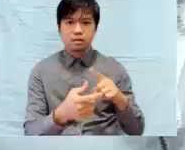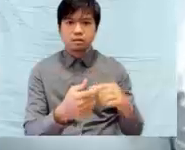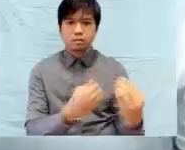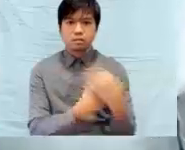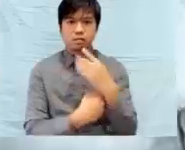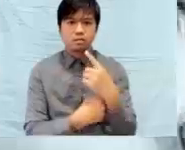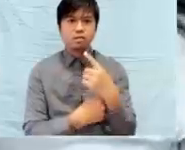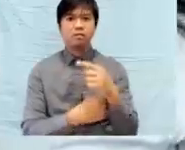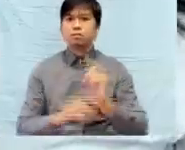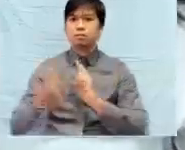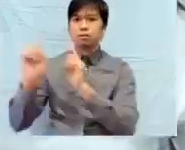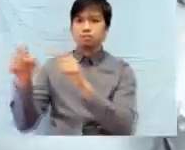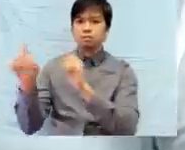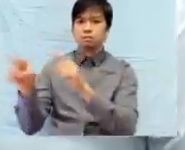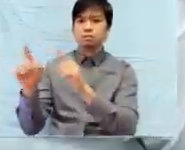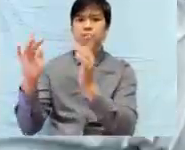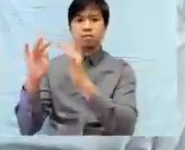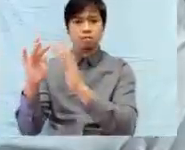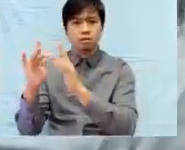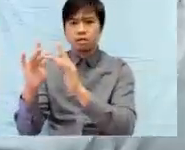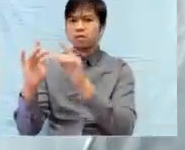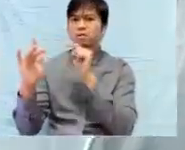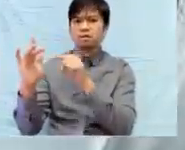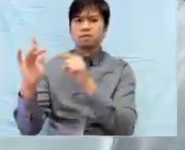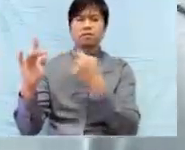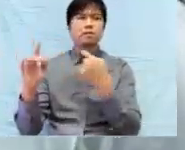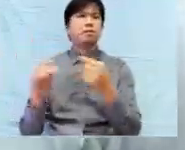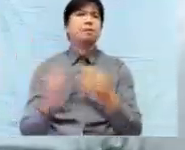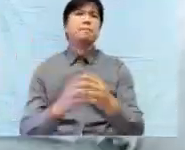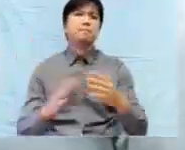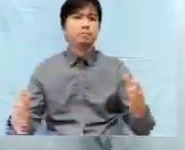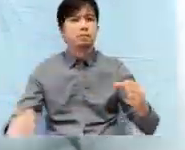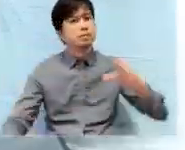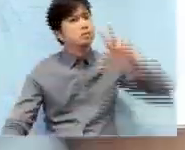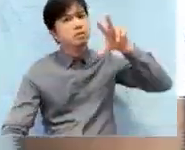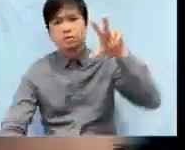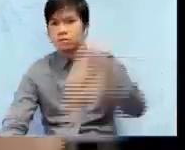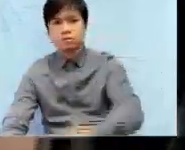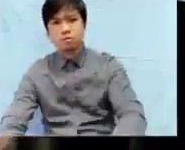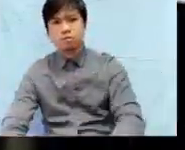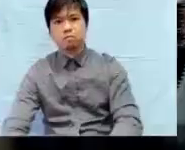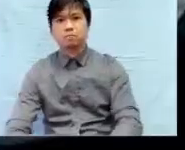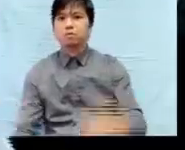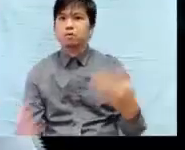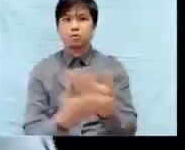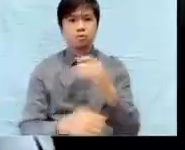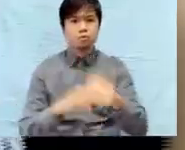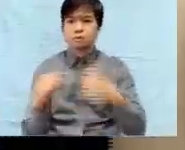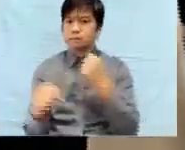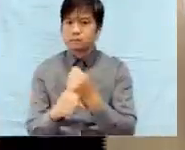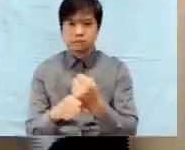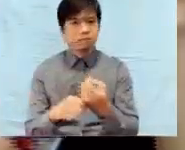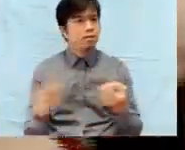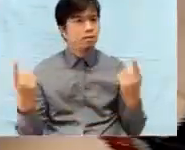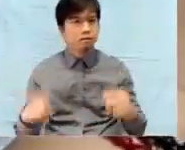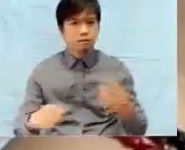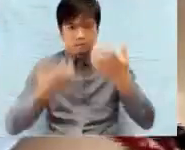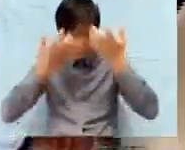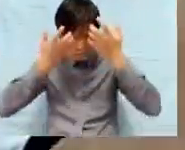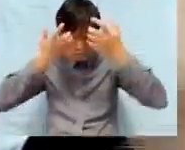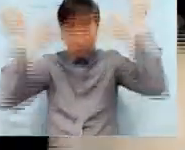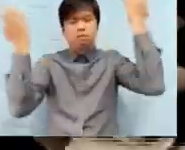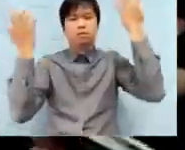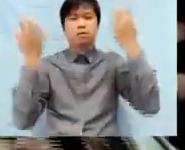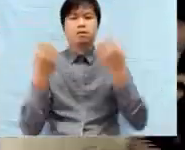online, mag-ano po kayo doon. It's a big, big no. Bagong taon na bagong taon, uminit ang ulo ng